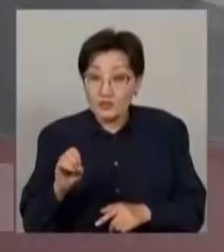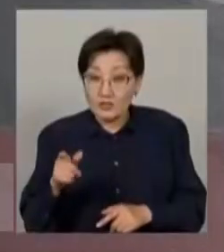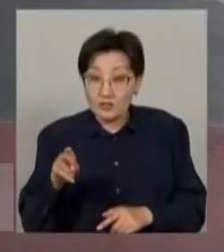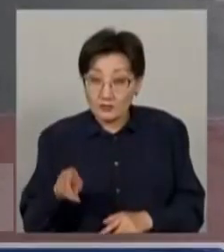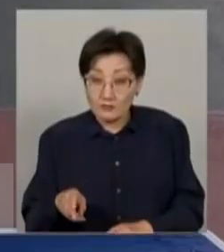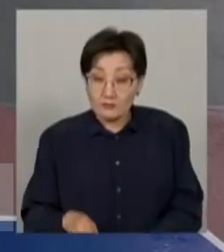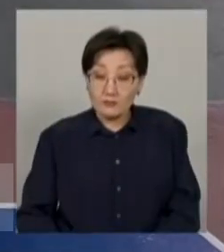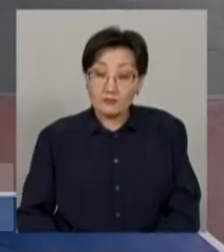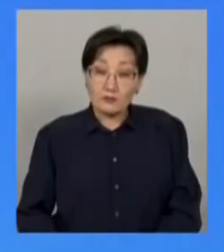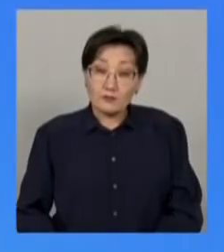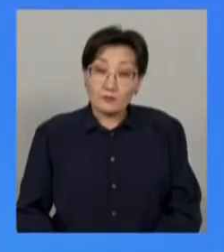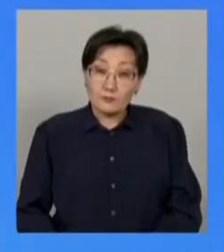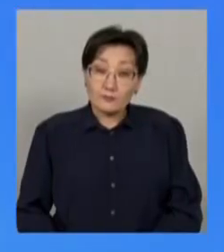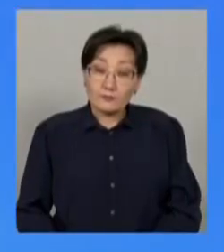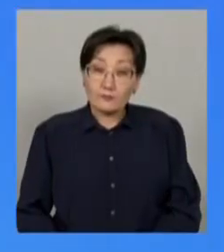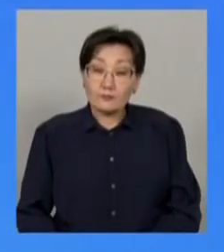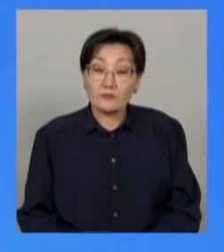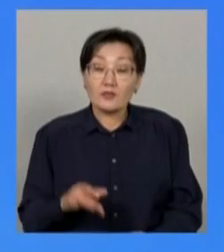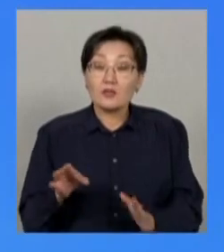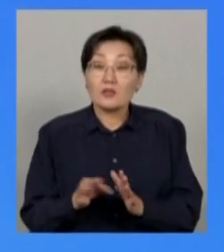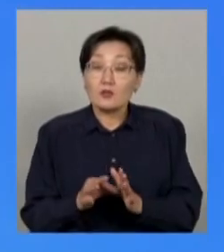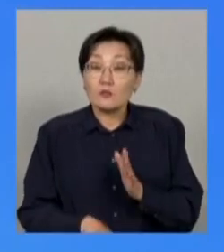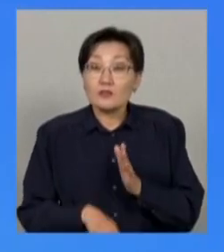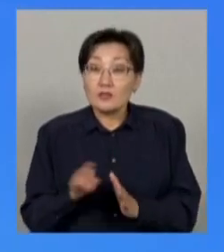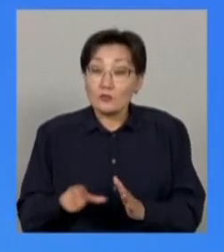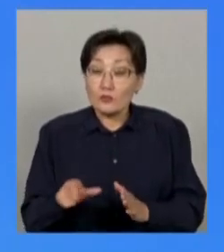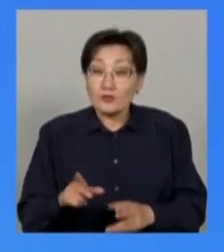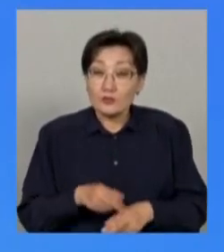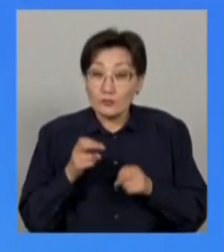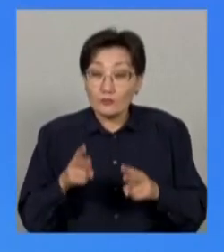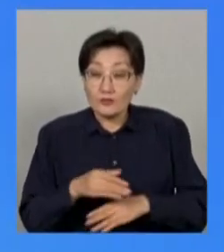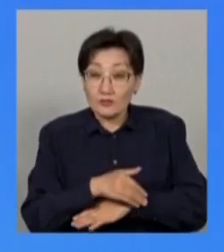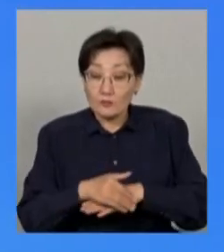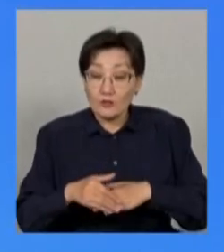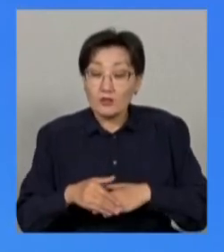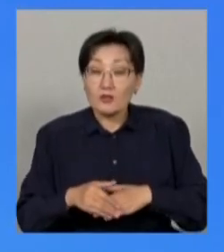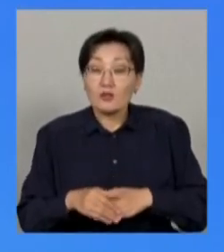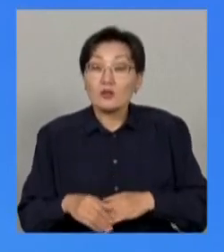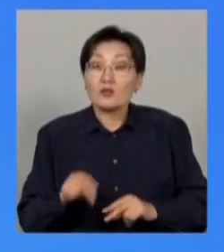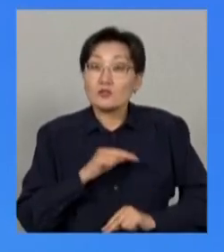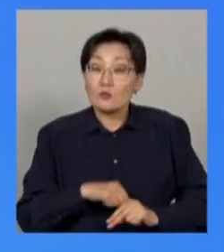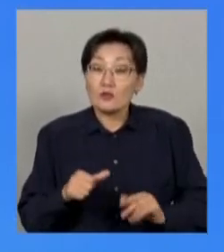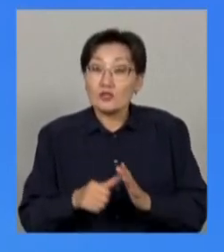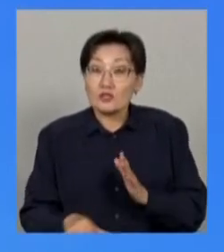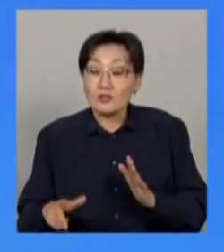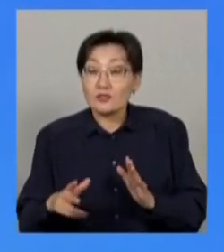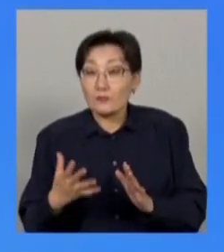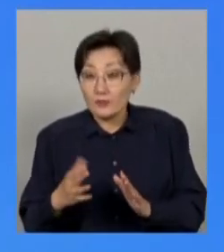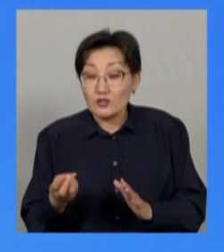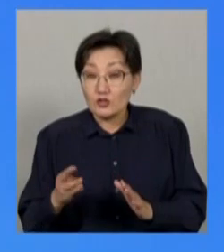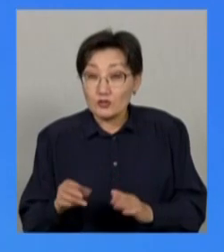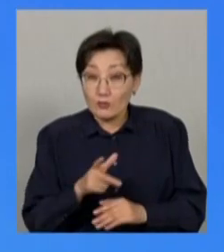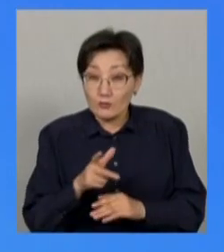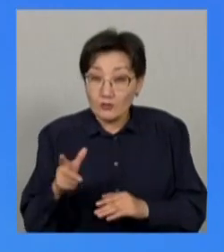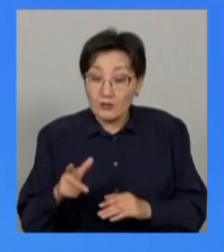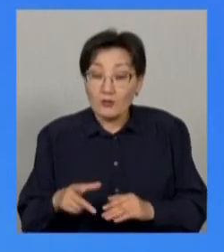видеонаблюдения. В целях улучшения дорожной безопасности на улицах района функционирует 65 комплексов «Сергек». Вместе с тем,